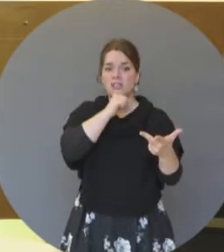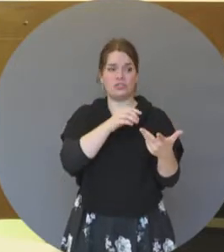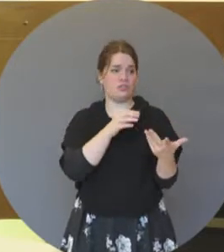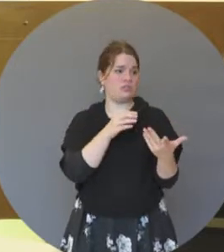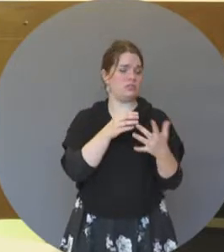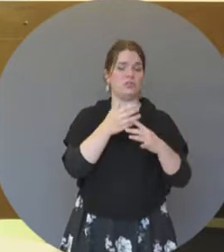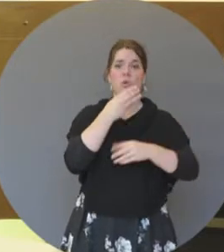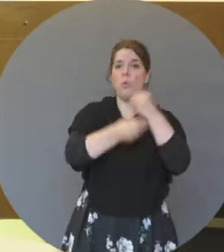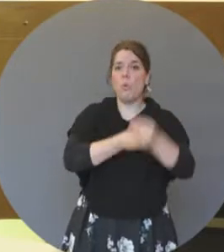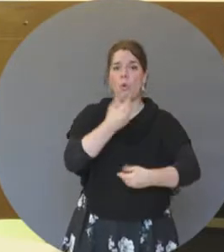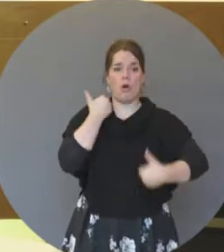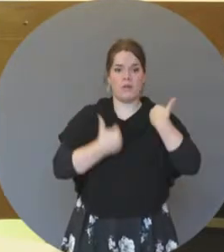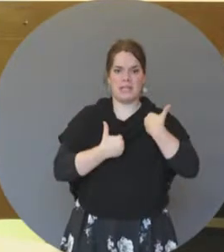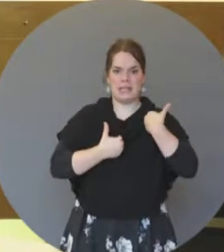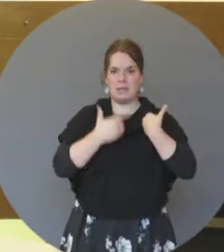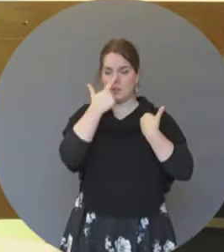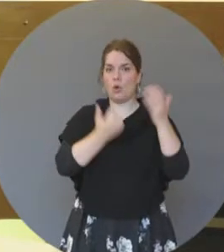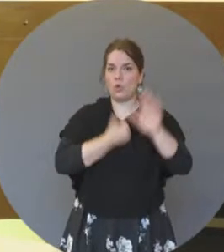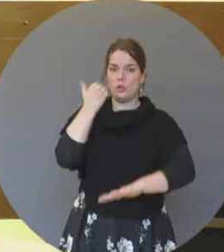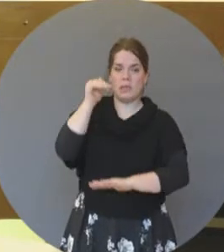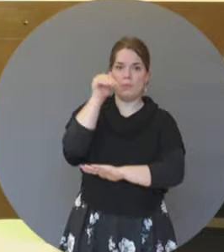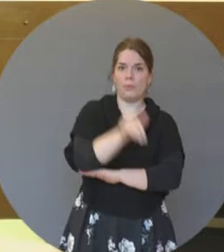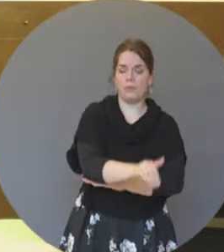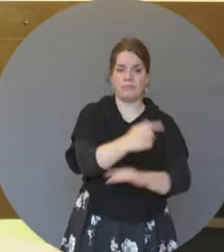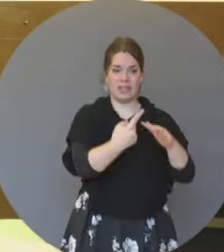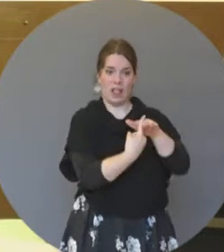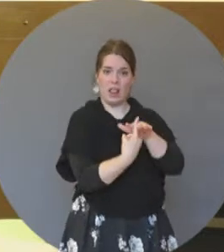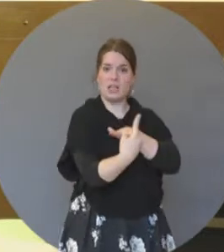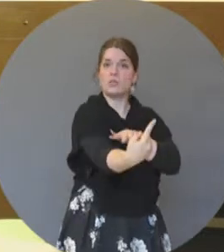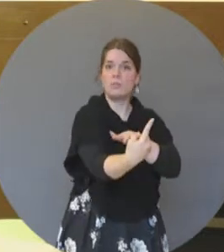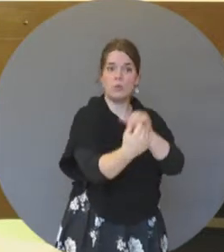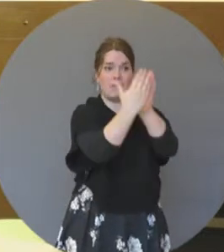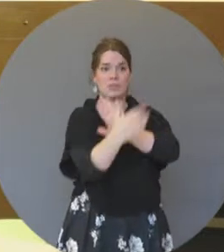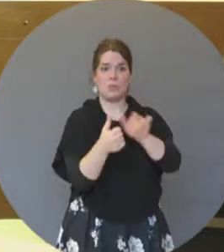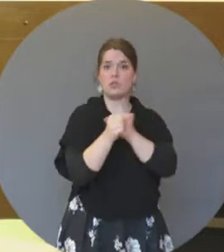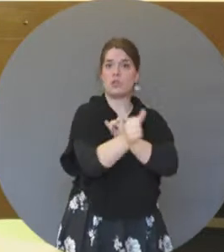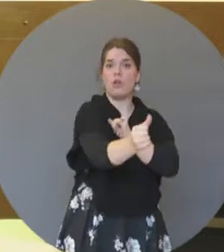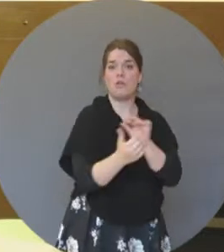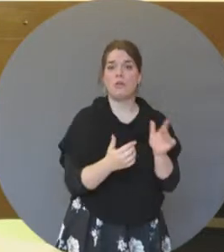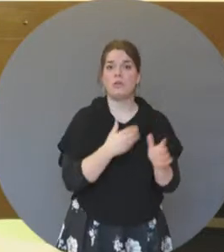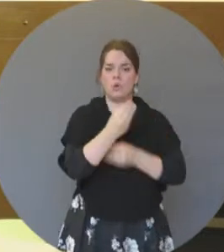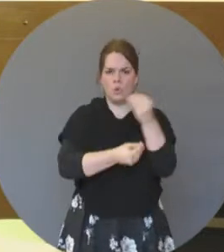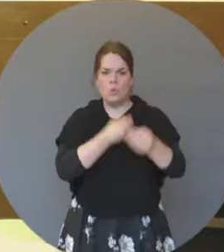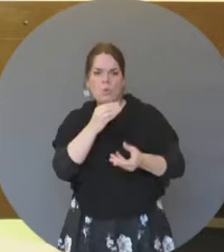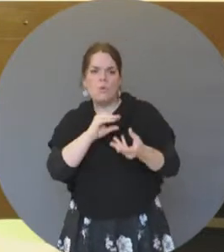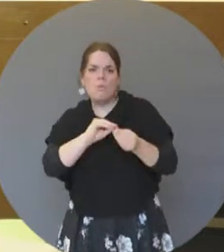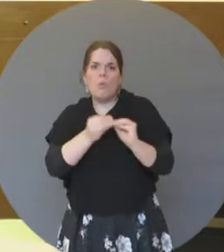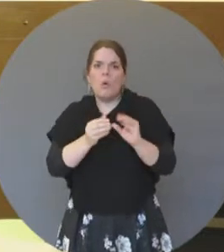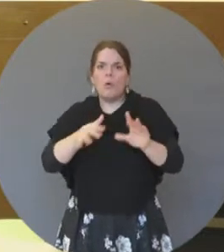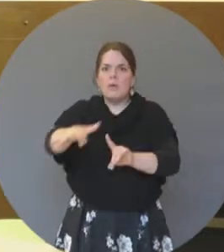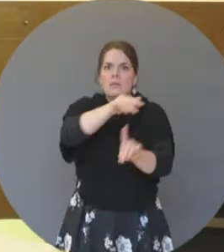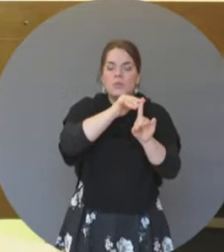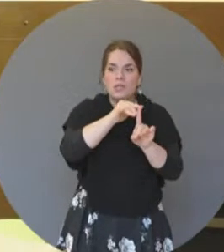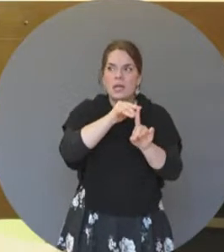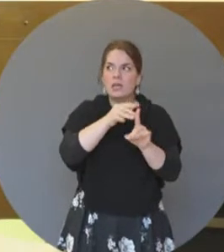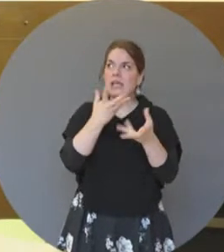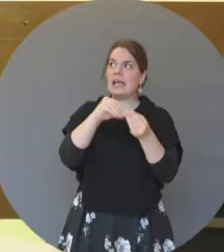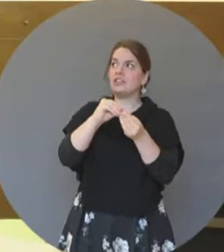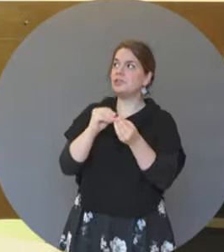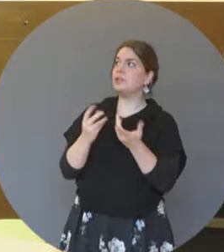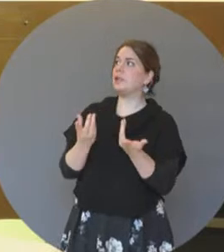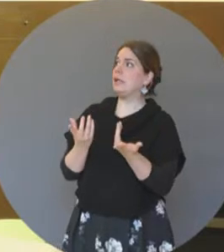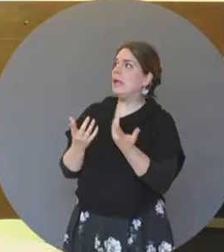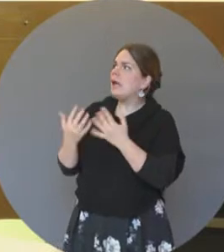associé à l'isolement à des problématiques sociales dans un environnement économique contraint